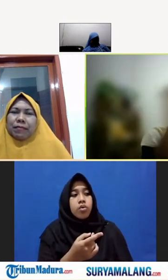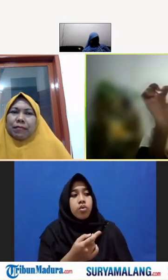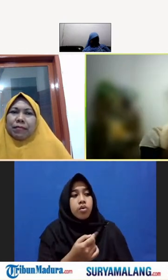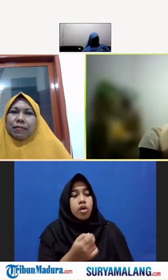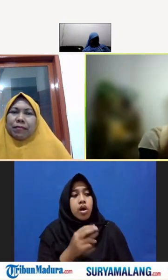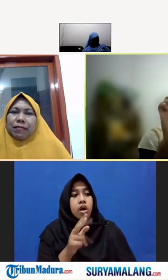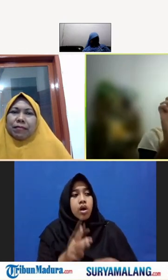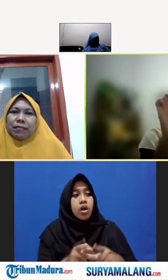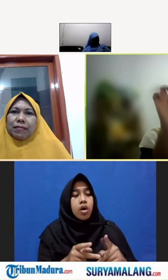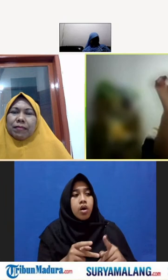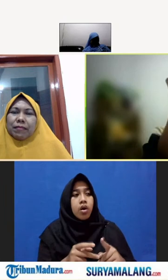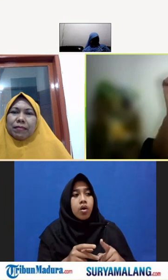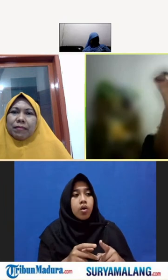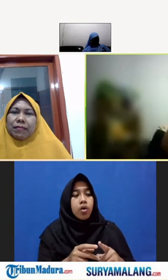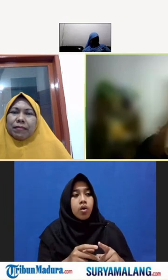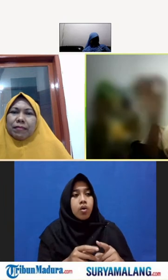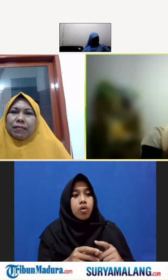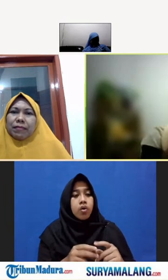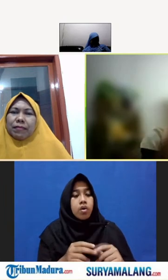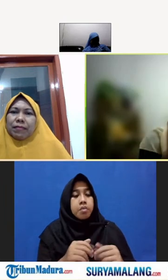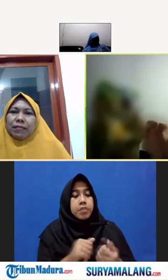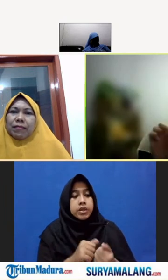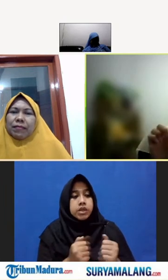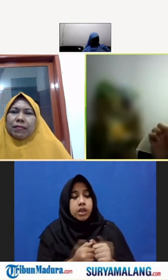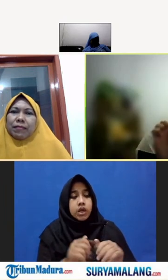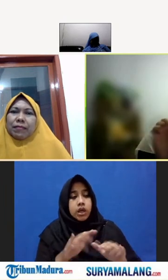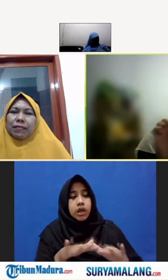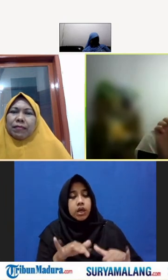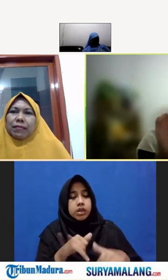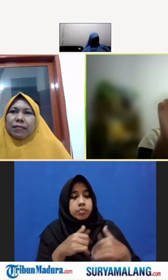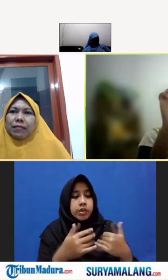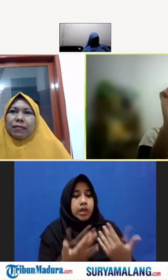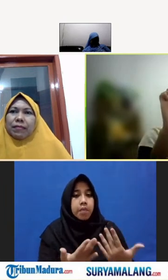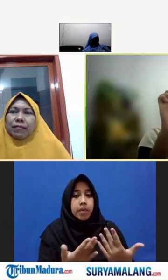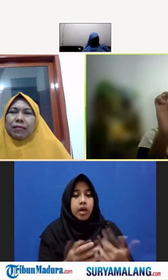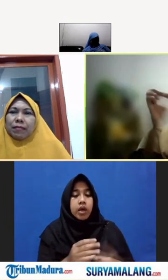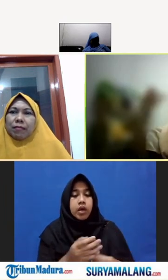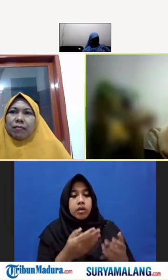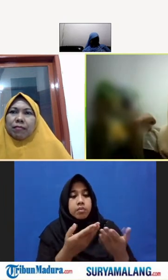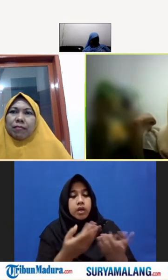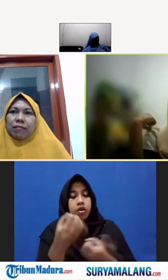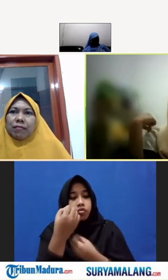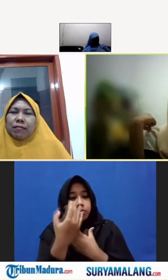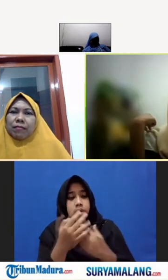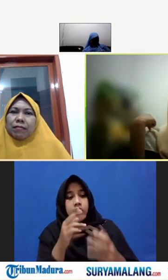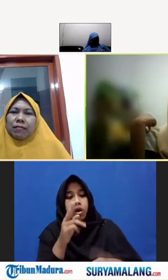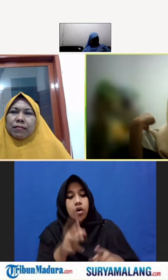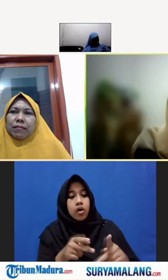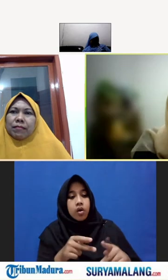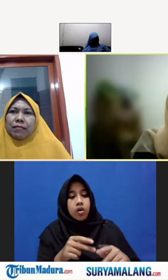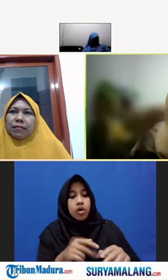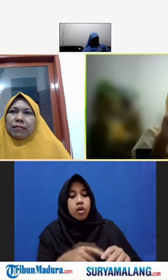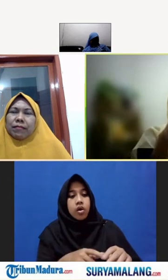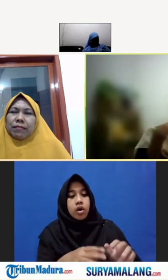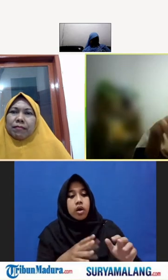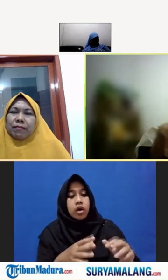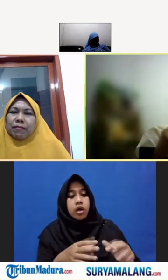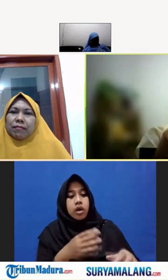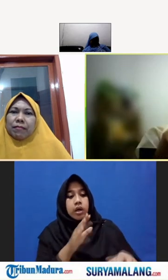taktil anak kamu bermasalah itu seperti apa? Kayak dia ngasih tahu, anak kamu kalau sama label baju, keganggu